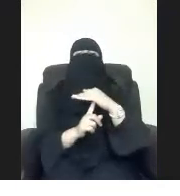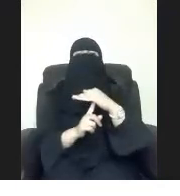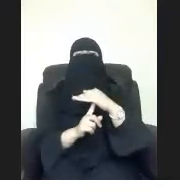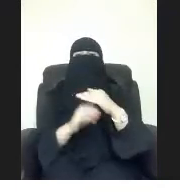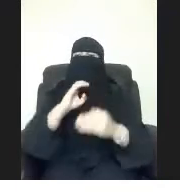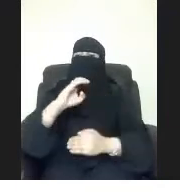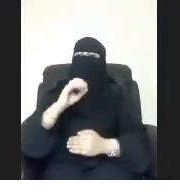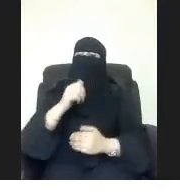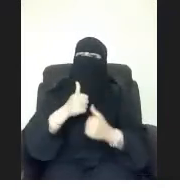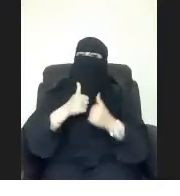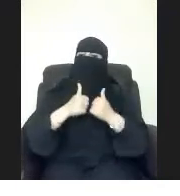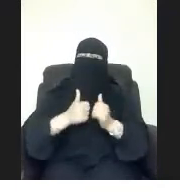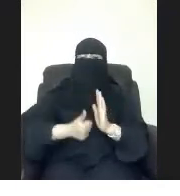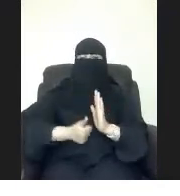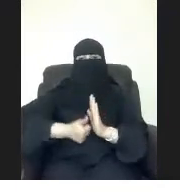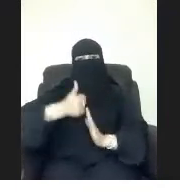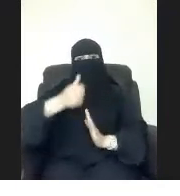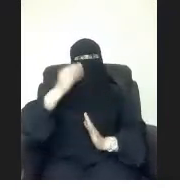إذن